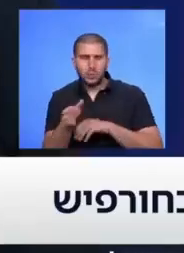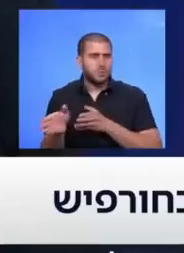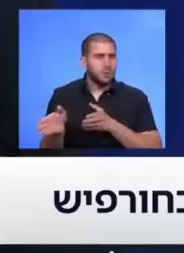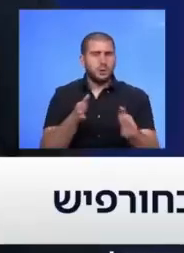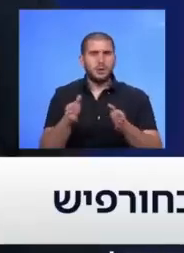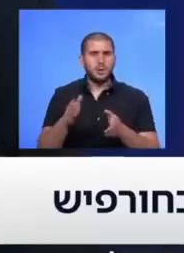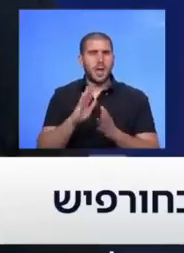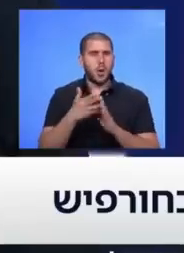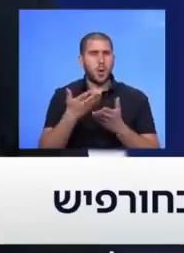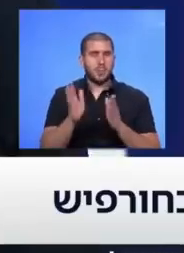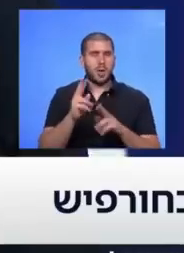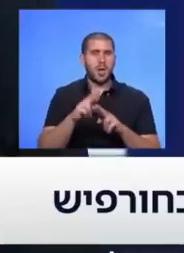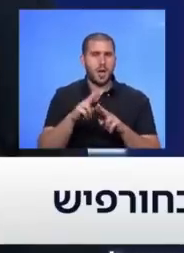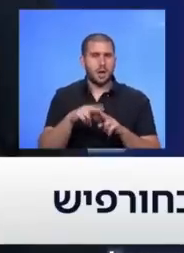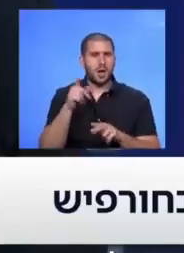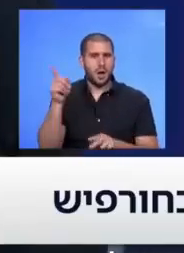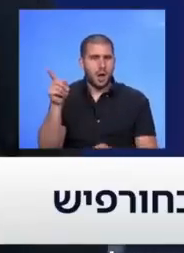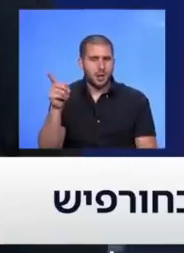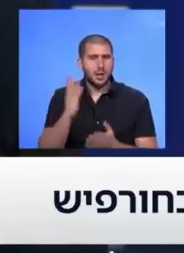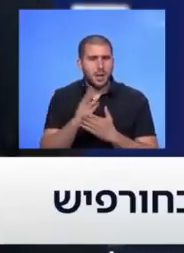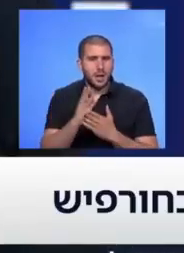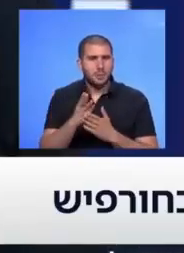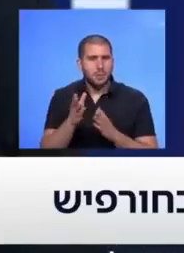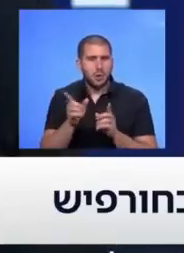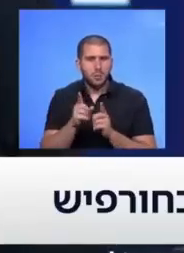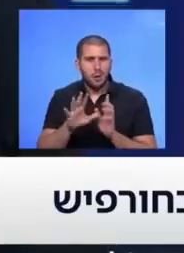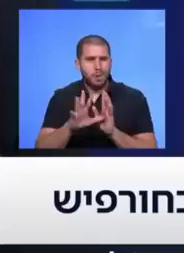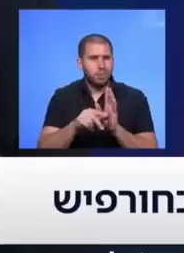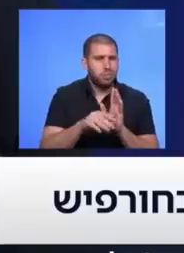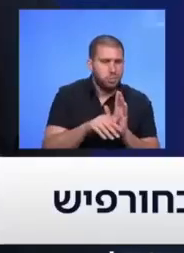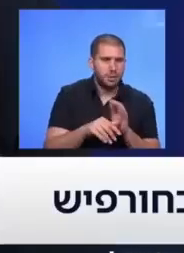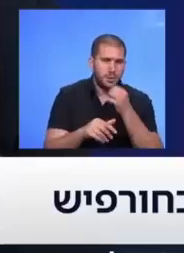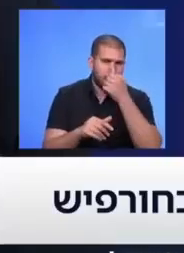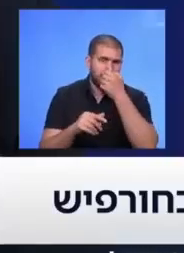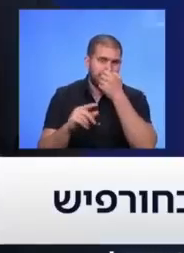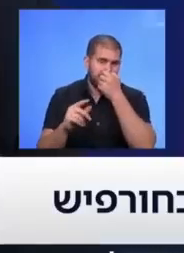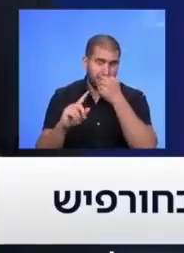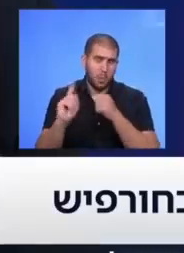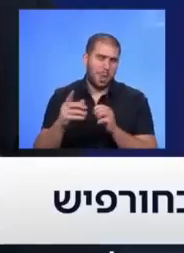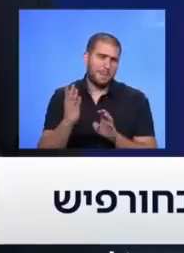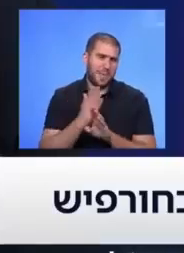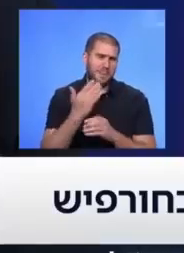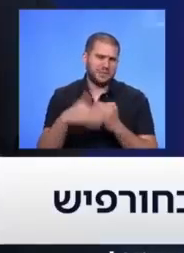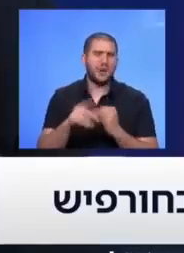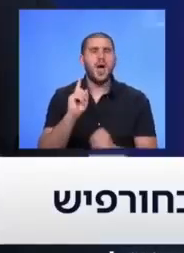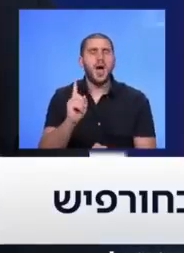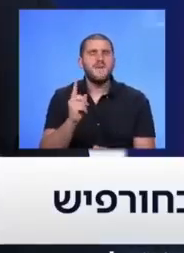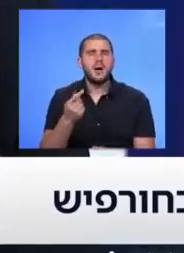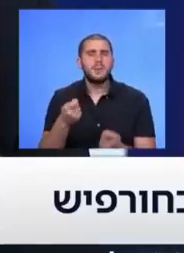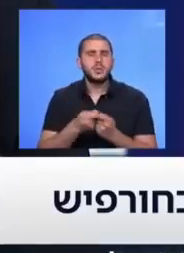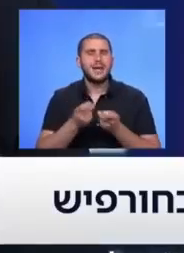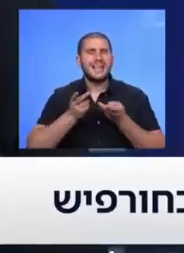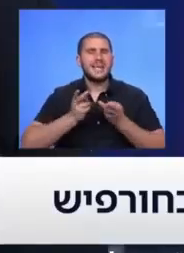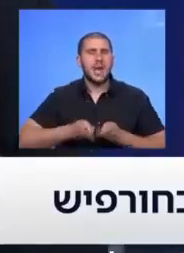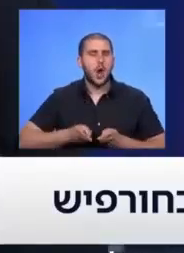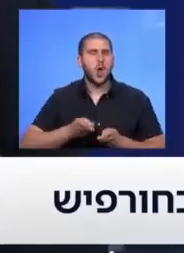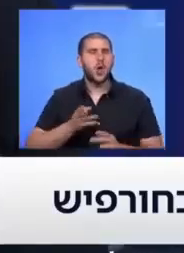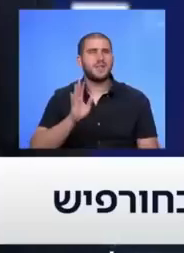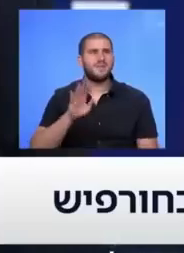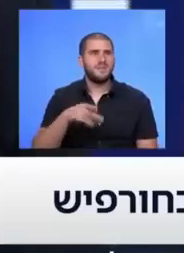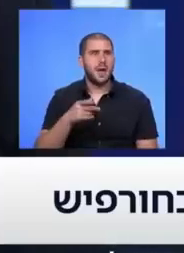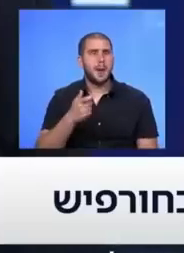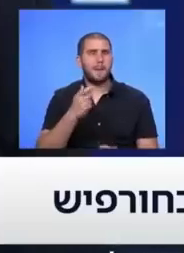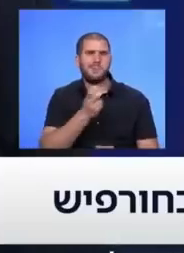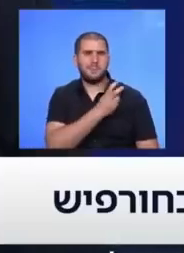פתוח. ואז יש את אלה שאת מתארת, החמולות, הבוזזים, מבחינתנו כולם מחבלים, ברור. אבל מבחינת היכולות